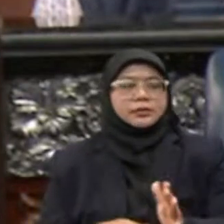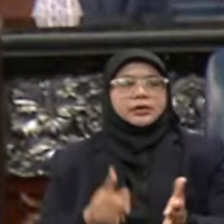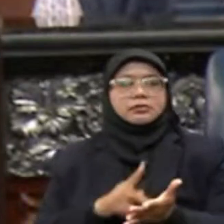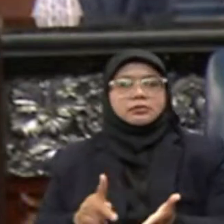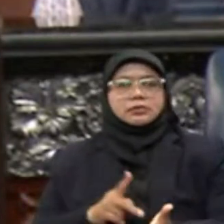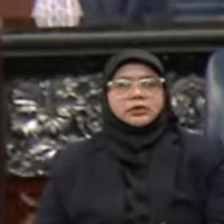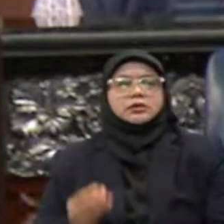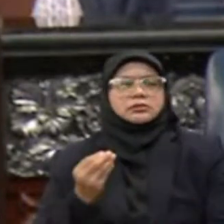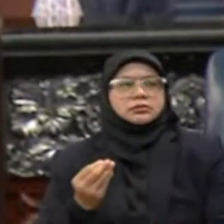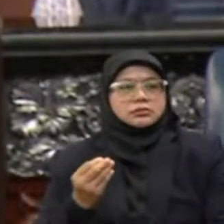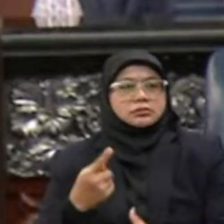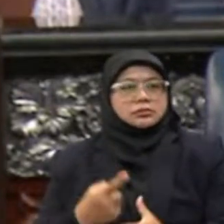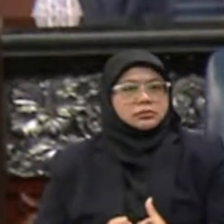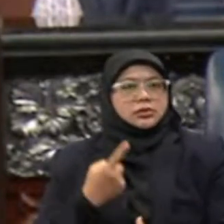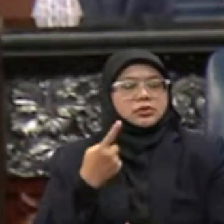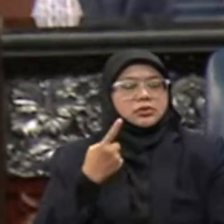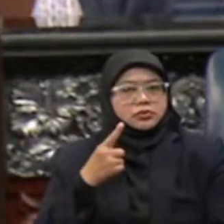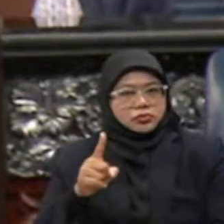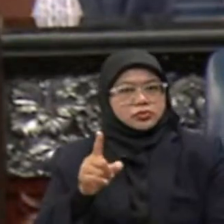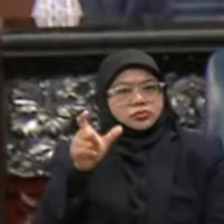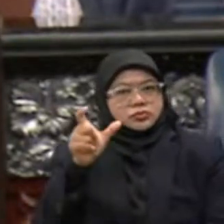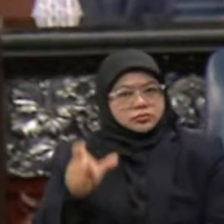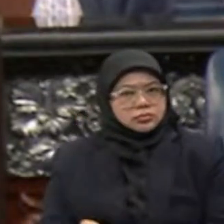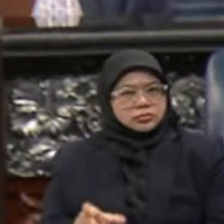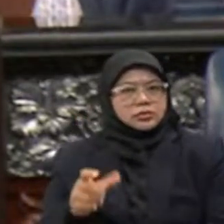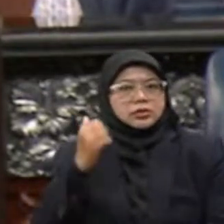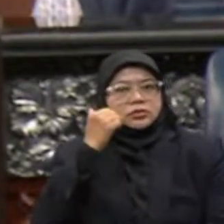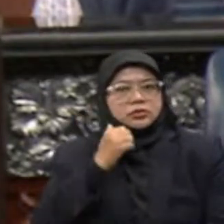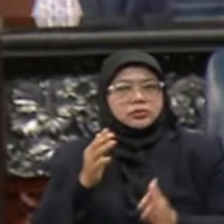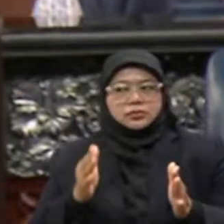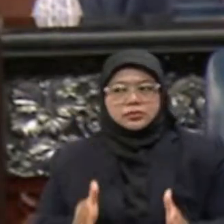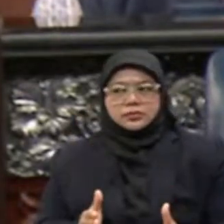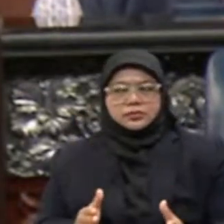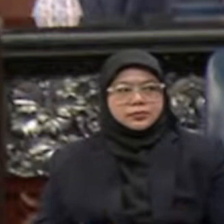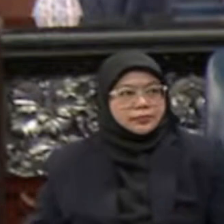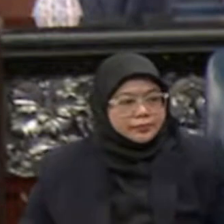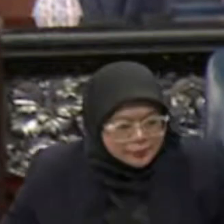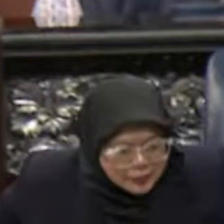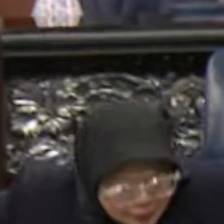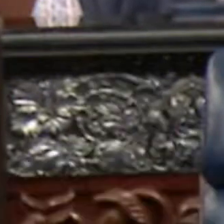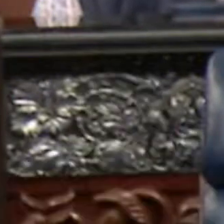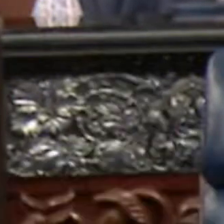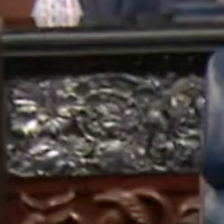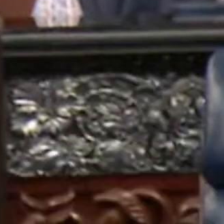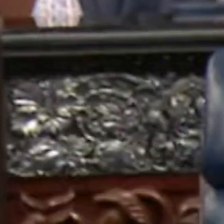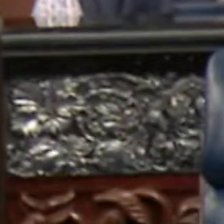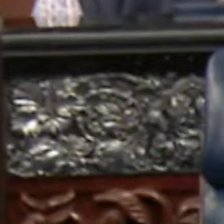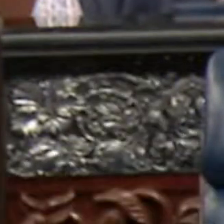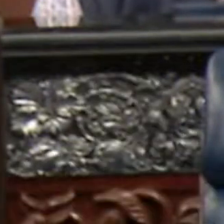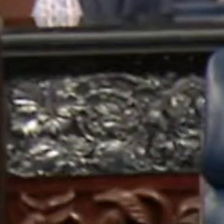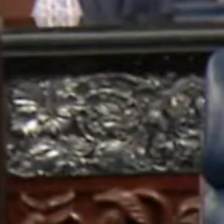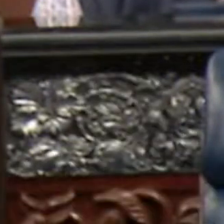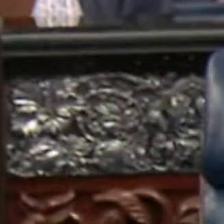minimum sebulan untuk seorang individu warga emas di kawasan Lembah gelang adalah sebanyak